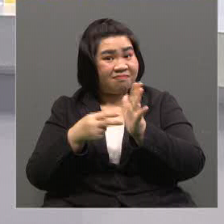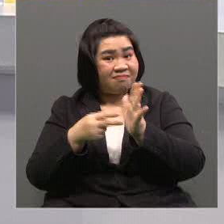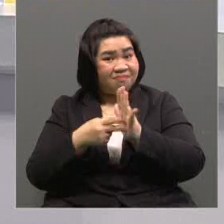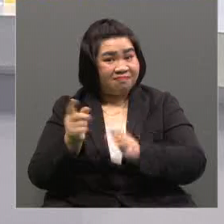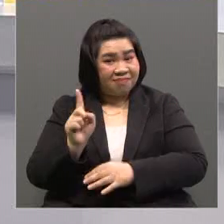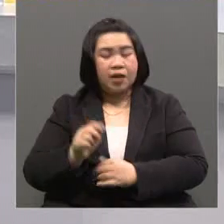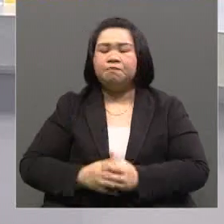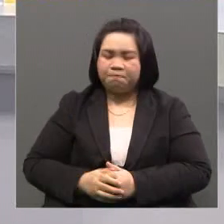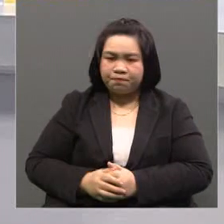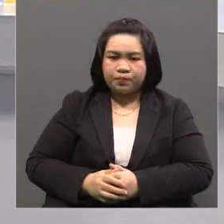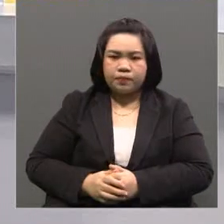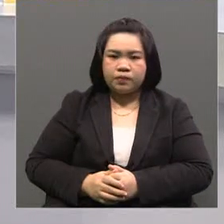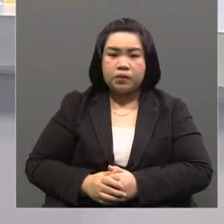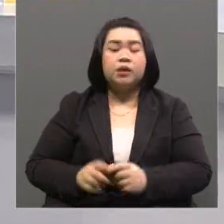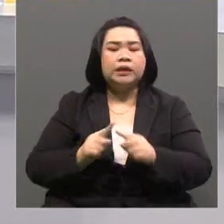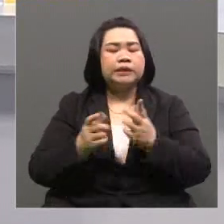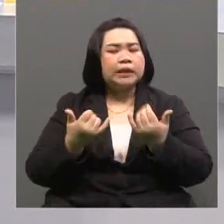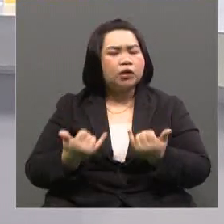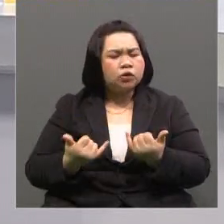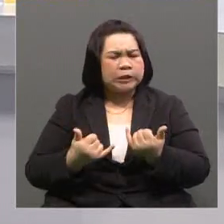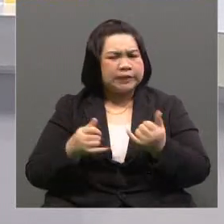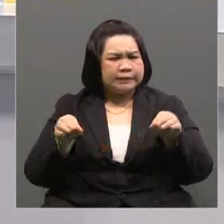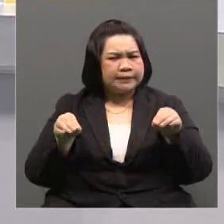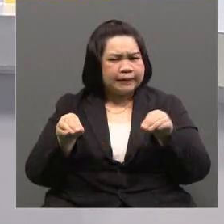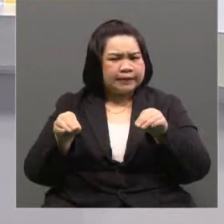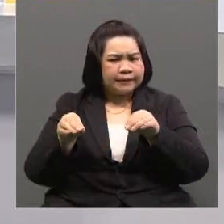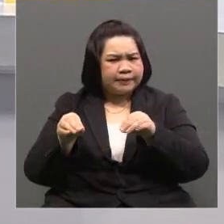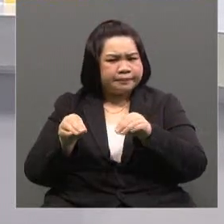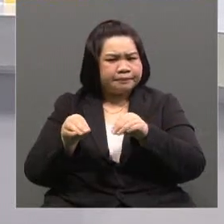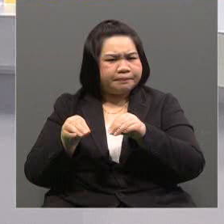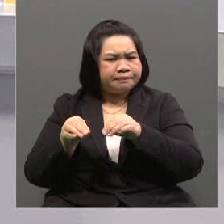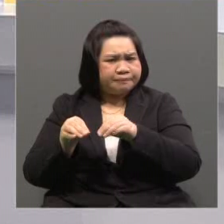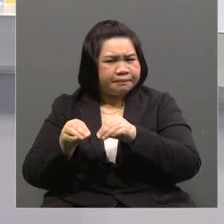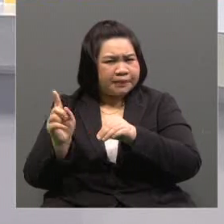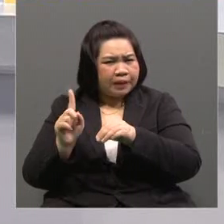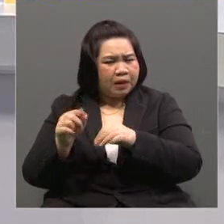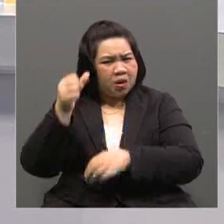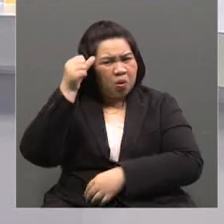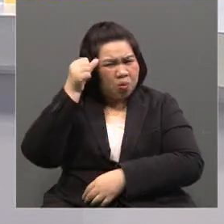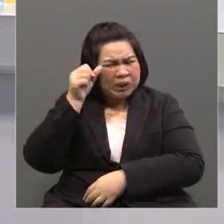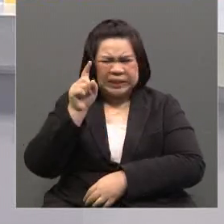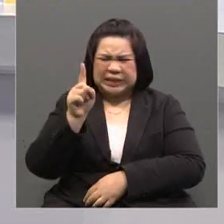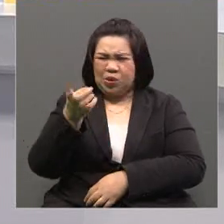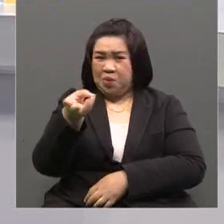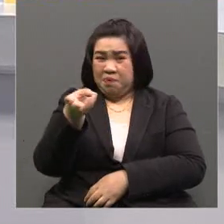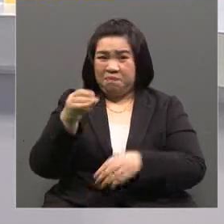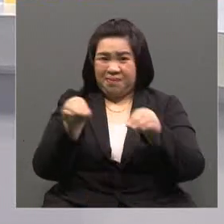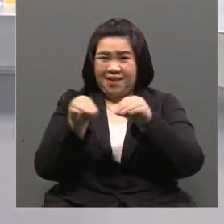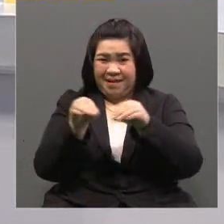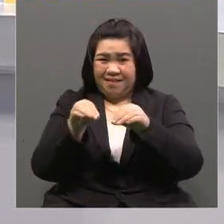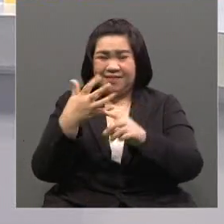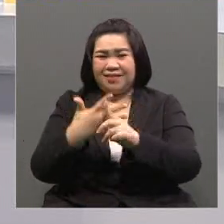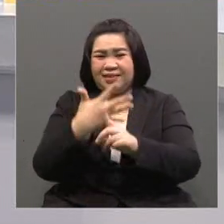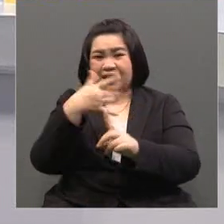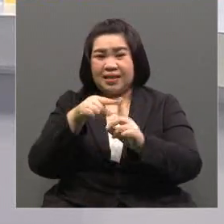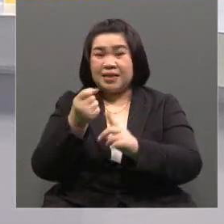ครับแต่ว่าจนถึงณขณะนี้จริงๆแล้วถ้าเรานับถอยหลังกันจริงๆเนี่ยนะมันอาจจะไม่ถึง2วันก็จะถึงวันเลือกตั้งใหญ่ 14